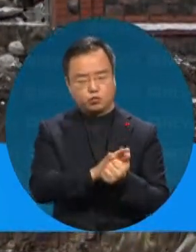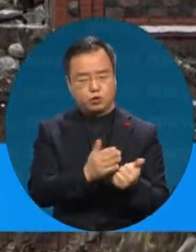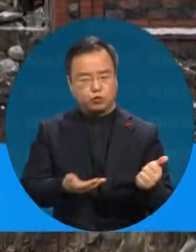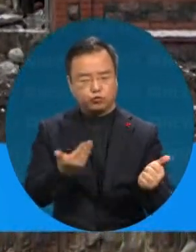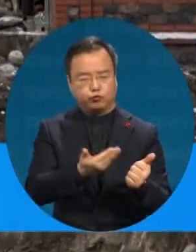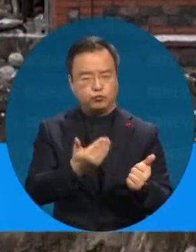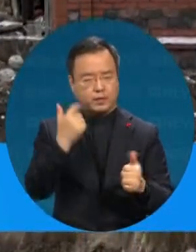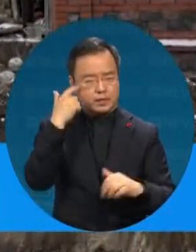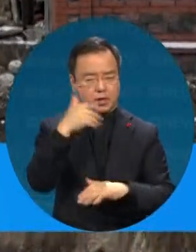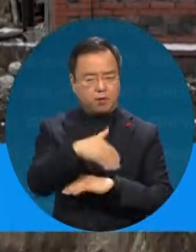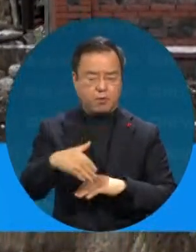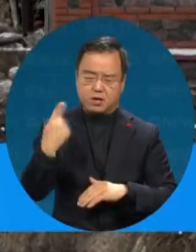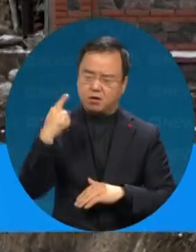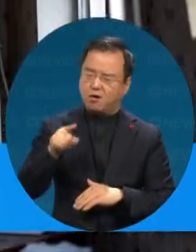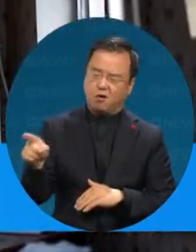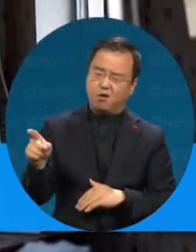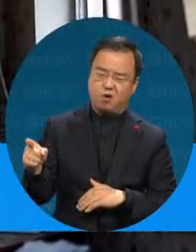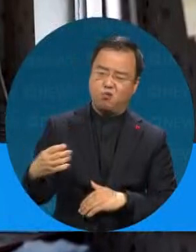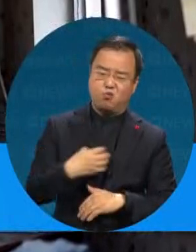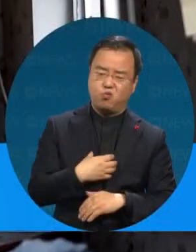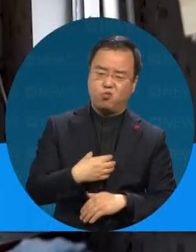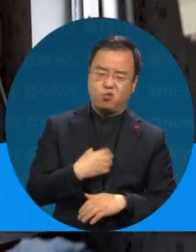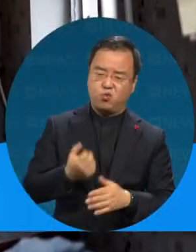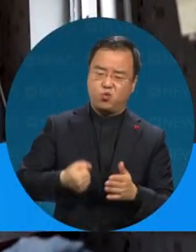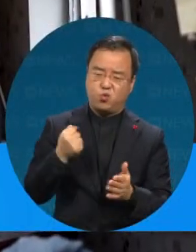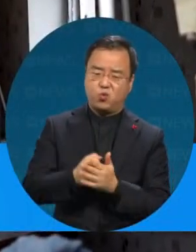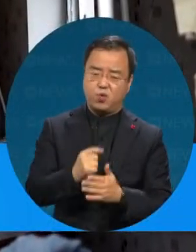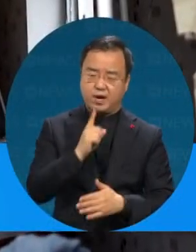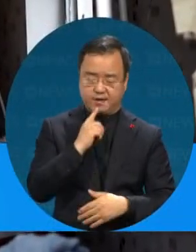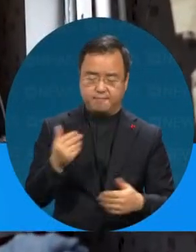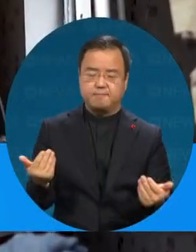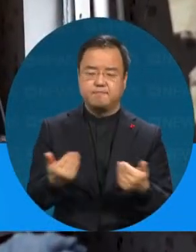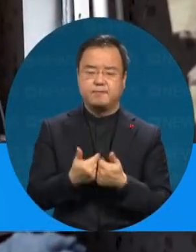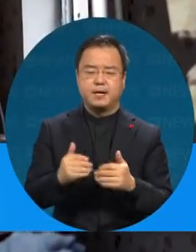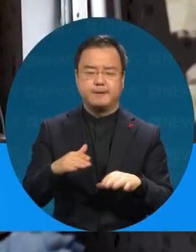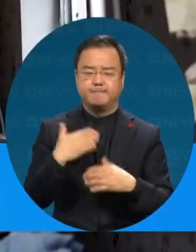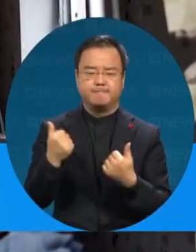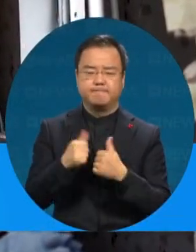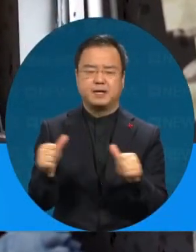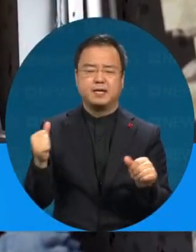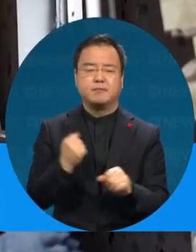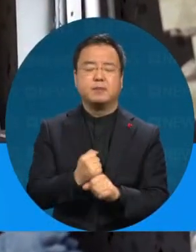러시아는 전차 지원이 극도로 위험한 결정이라고 반발하며 이들을 모두 파괴할 것이라고 밝힌 바 있습니다.